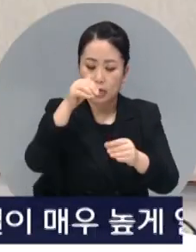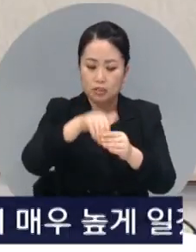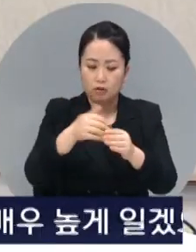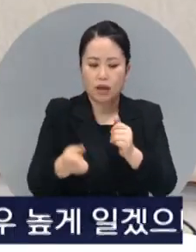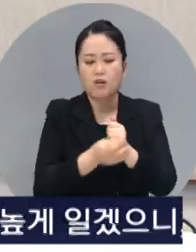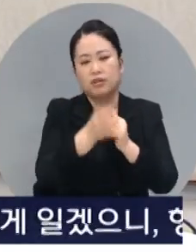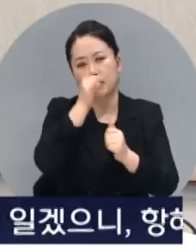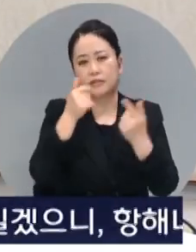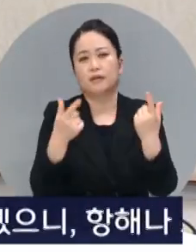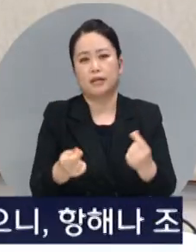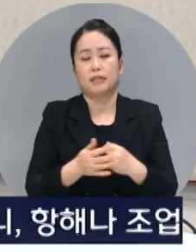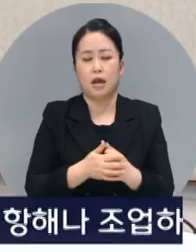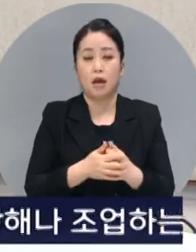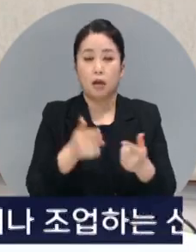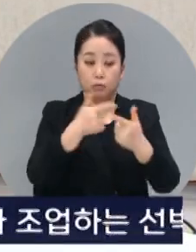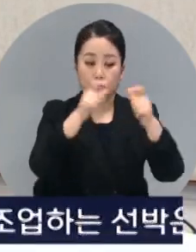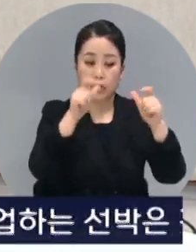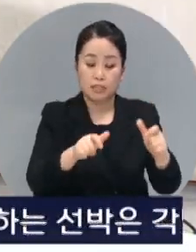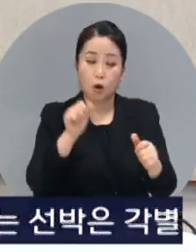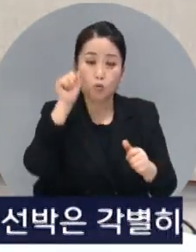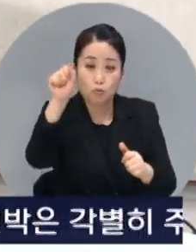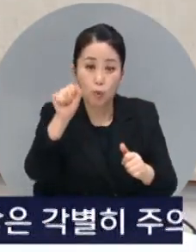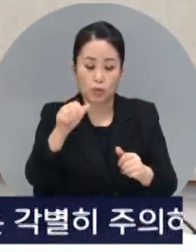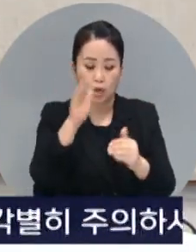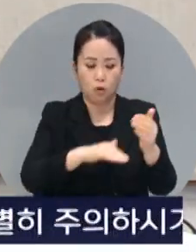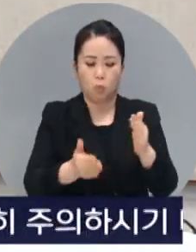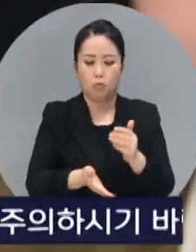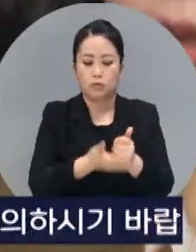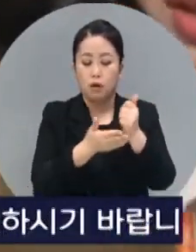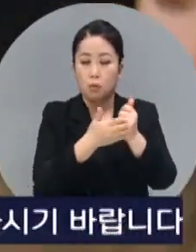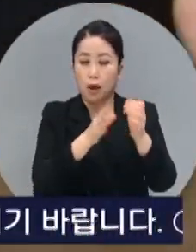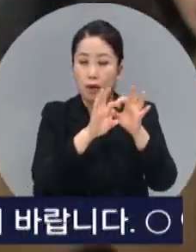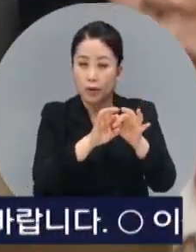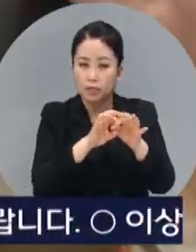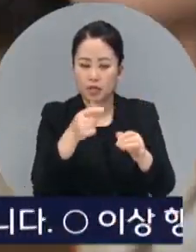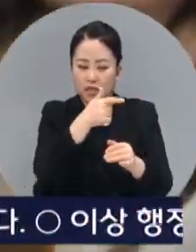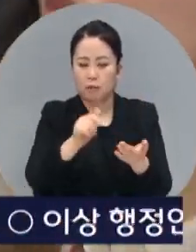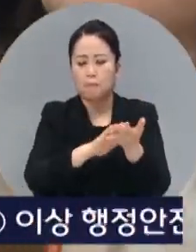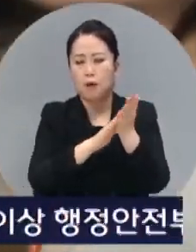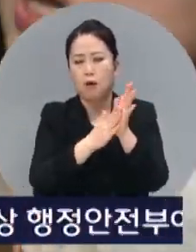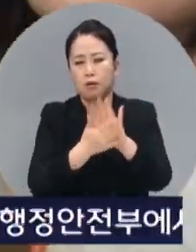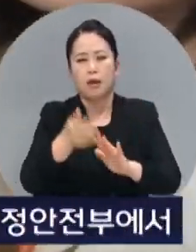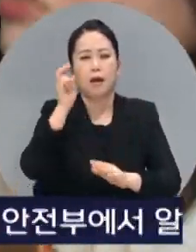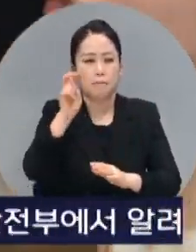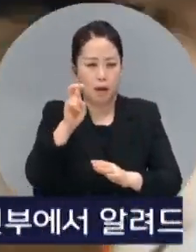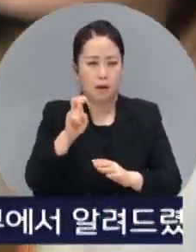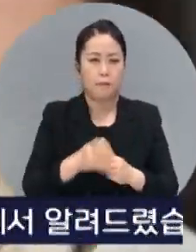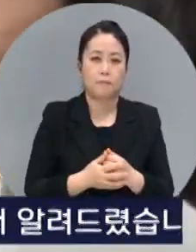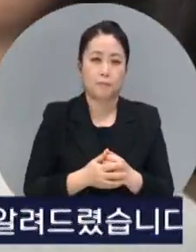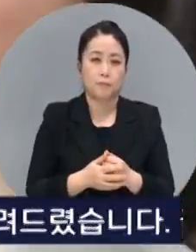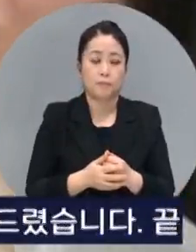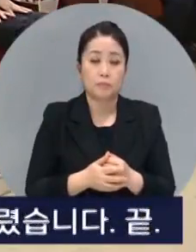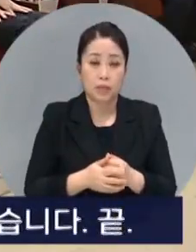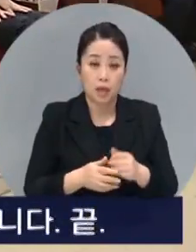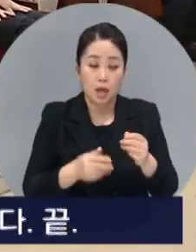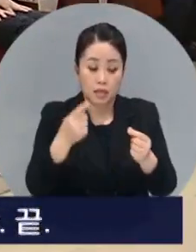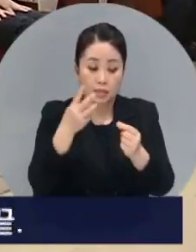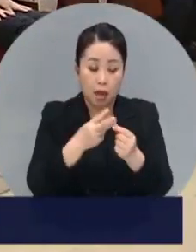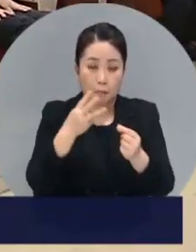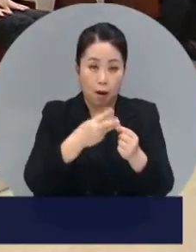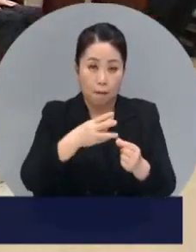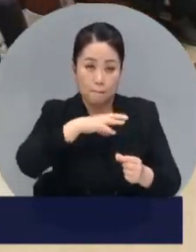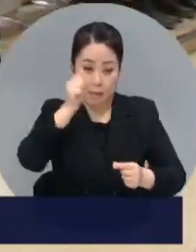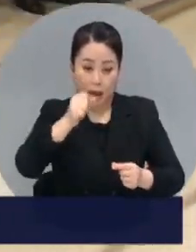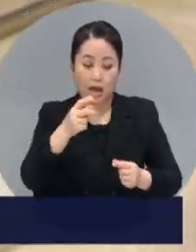전망입니다. 부산 지역 후보들의 공천과 관련해 큰 변화가 예상된다는 조심스러운 분석이 나오고 있는 겁니다. 3선 이상의